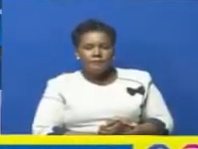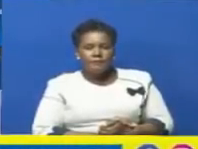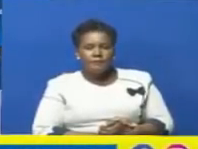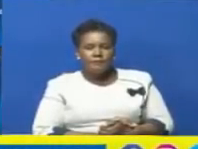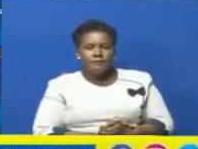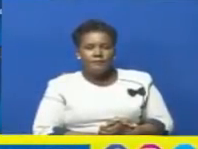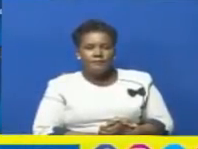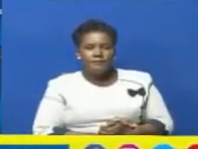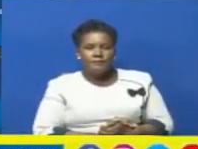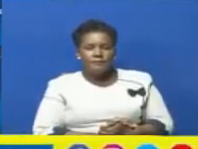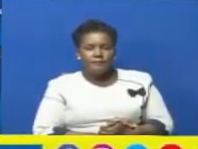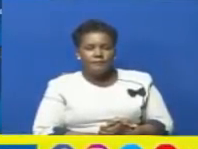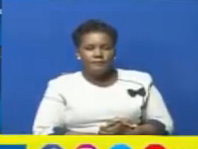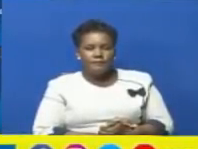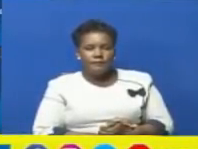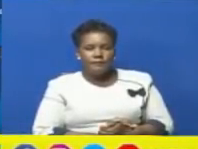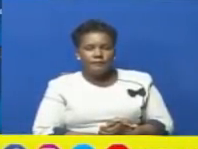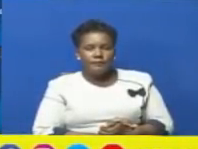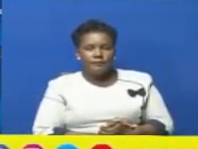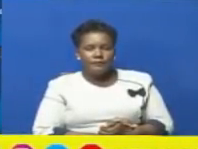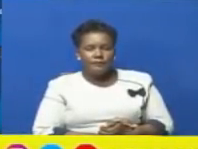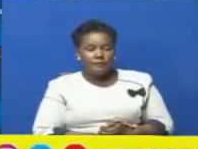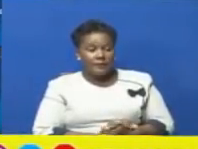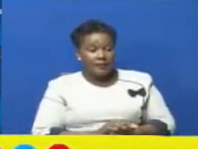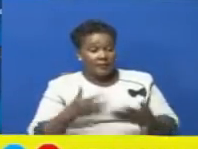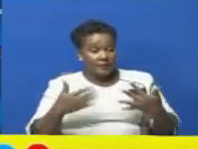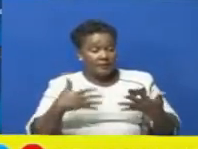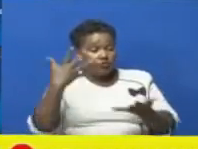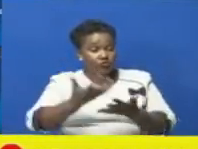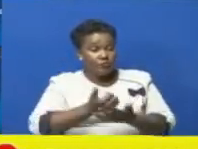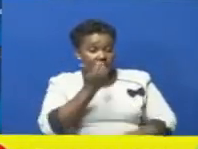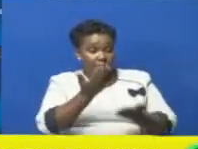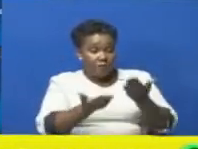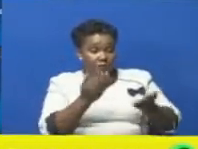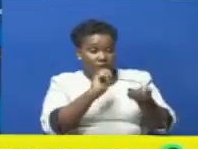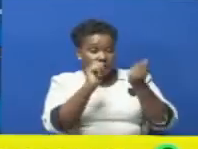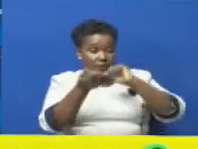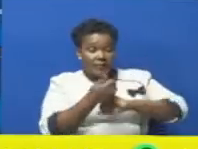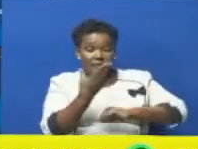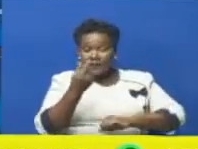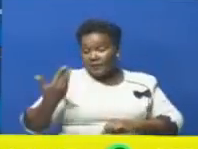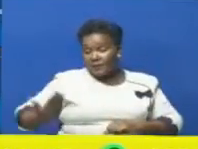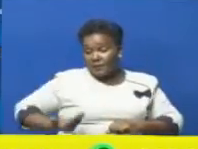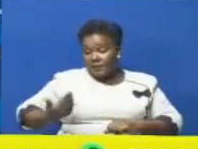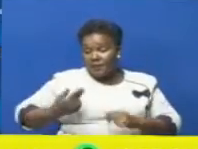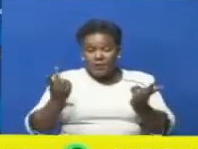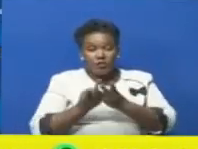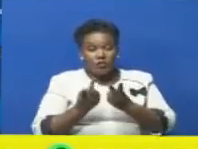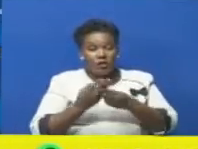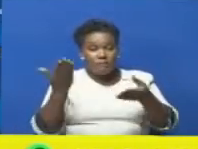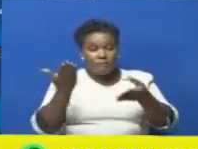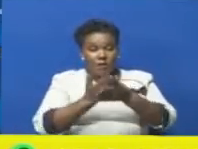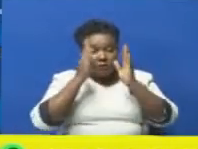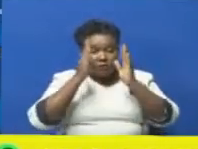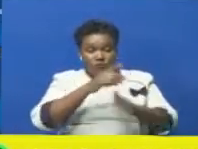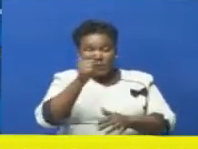Na mtazamaji, tuangazie viwango vya kubadilisha fedha za kigeni kwa mujibu wa Benki Kuu ya Tanzania